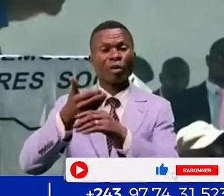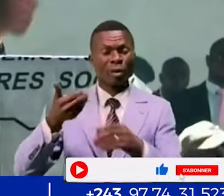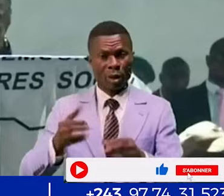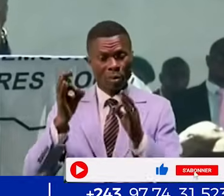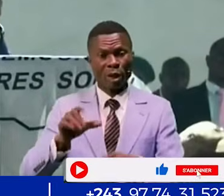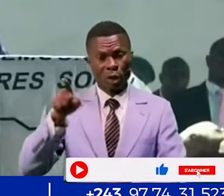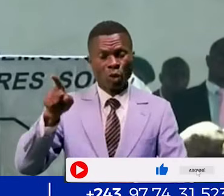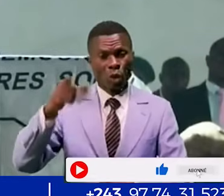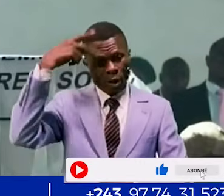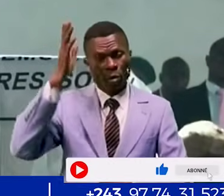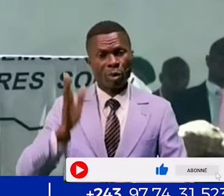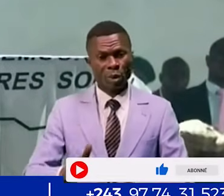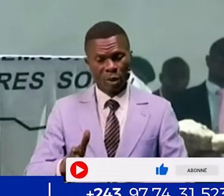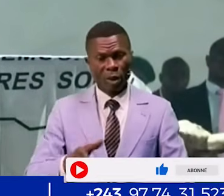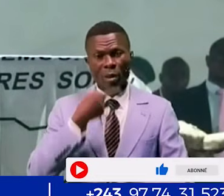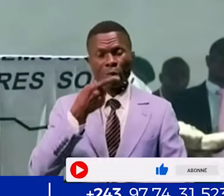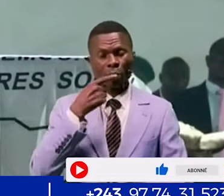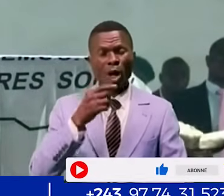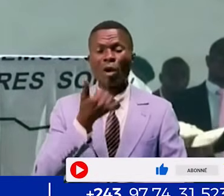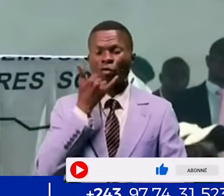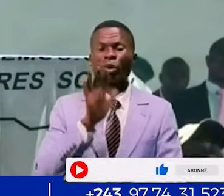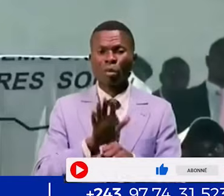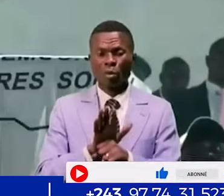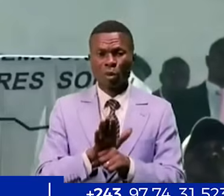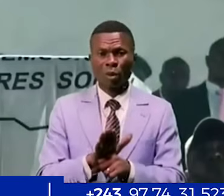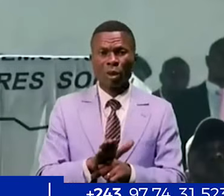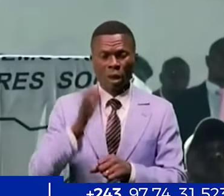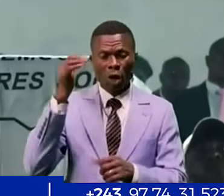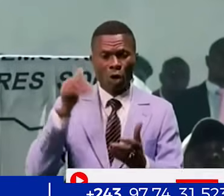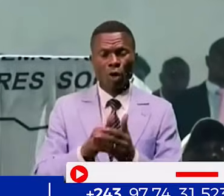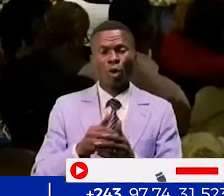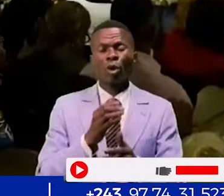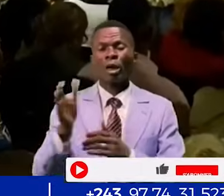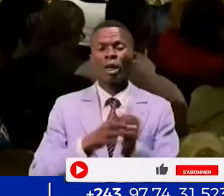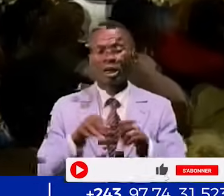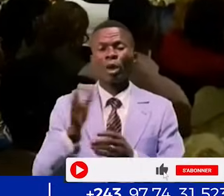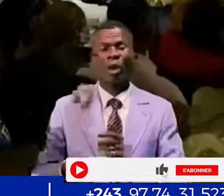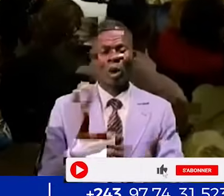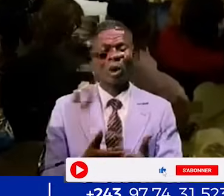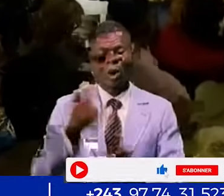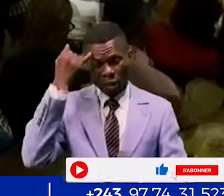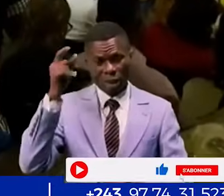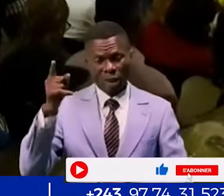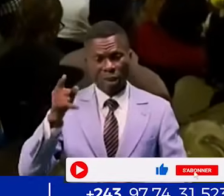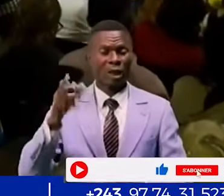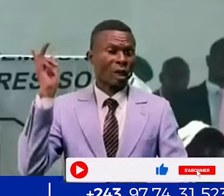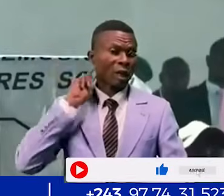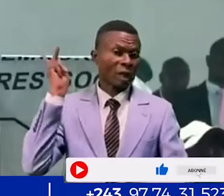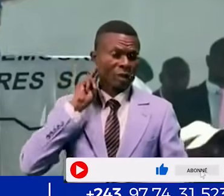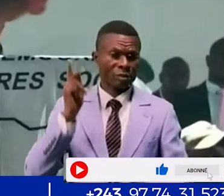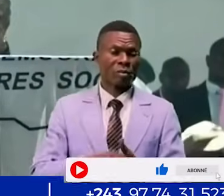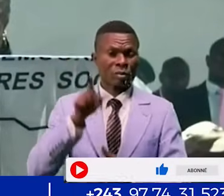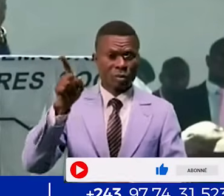cet homme politique s'est récité dans plusieurs complots contre les pays par les complices. Selon Augustin Kabuya, Franck